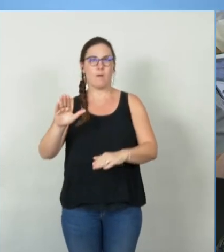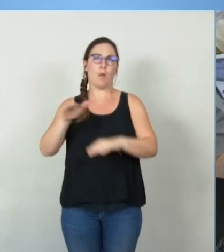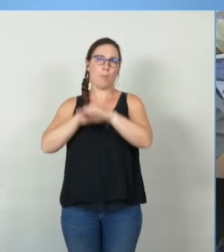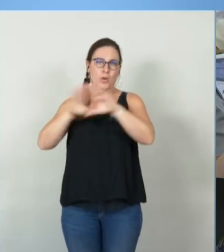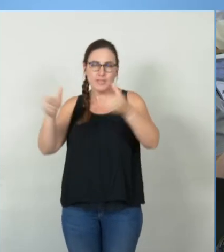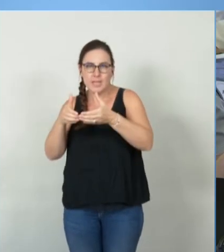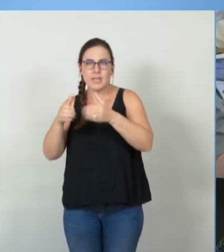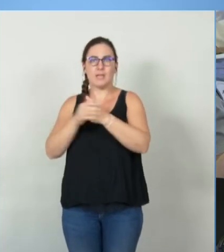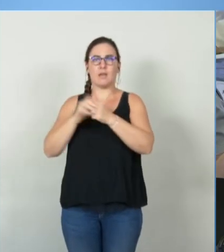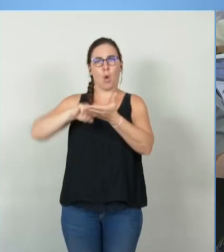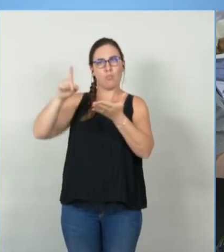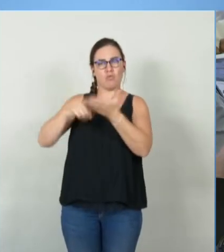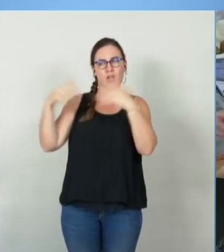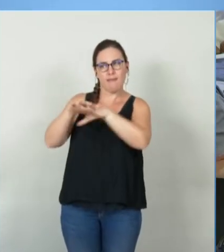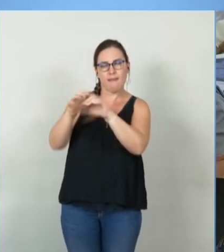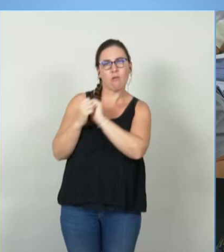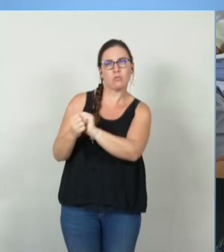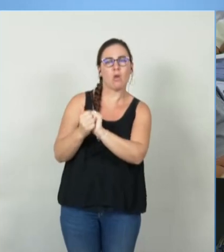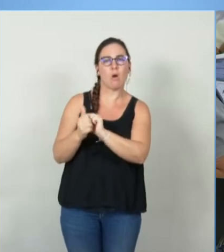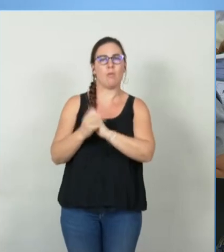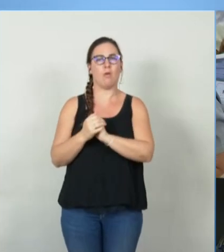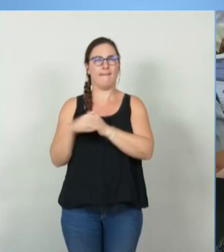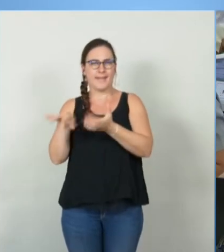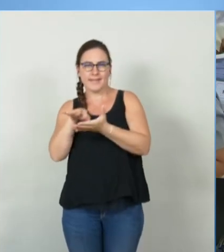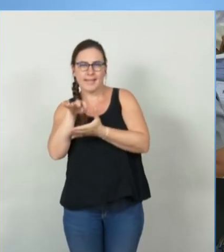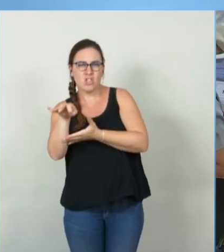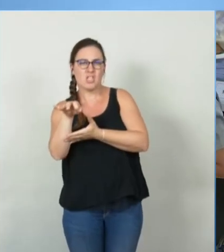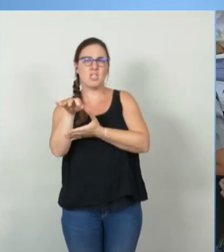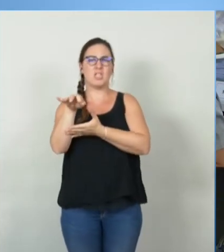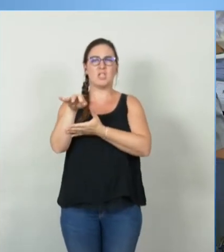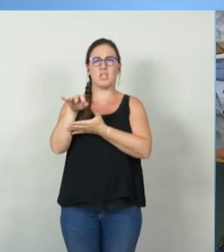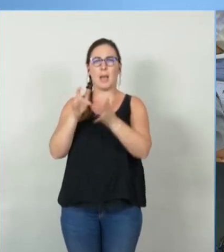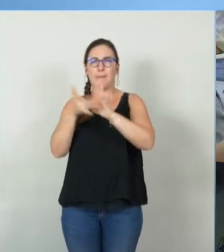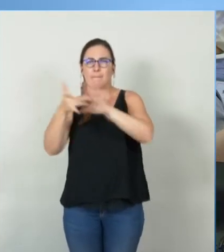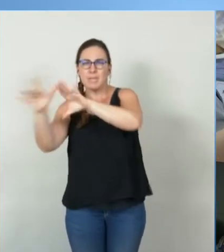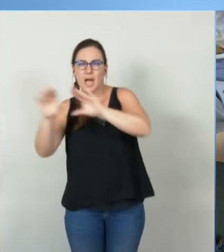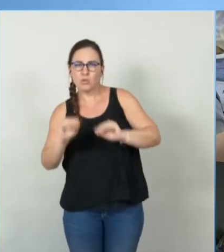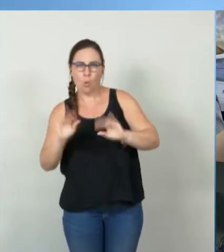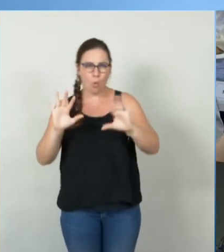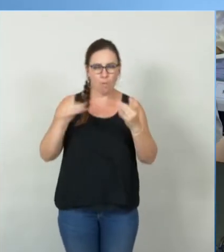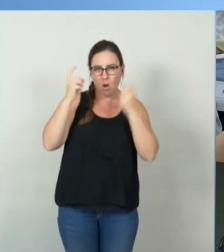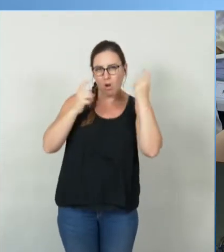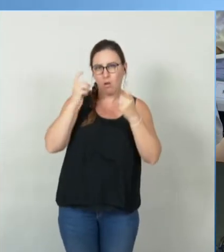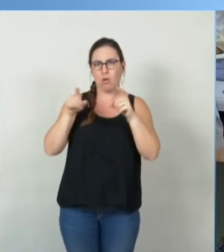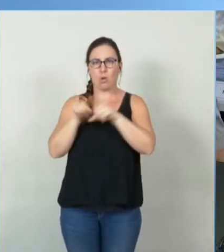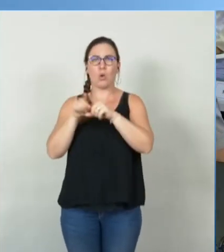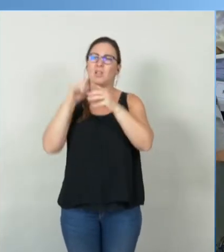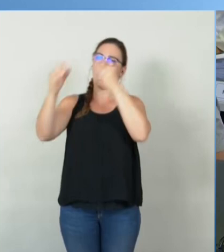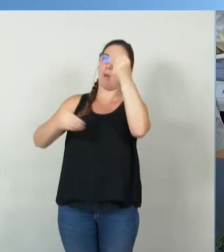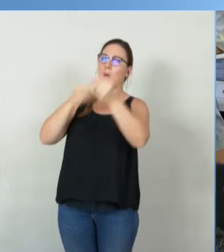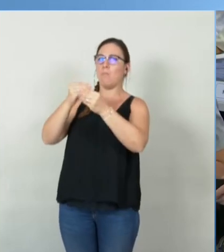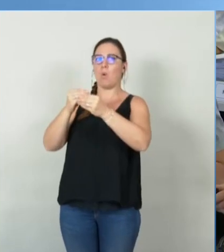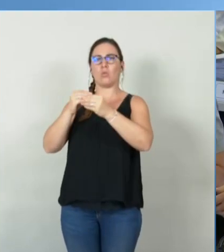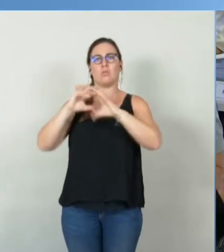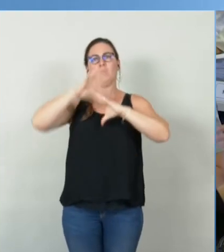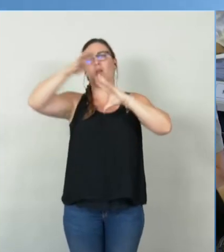de budget commun de stratégie vis-à-vis des migrations vis-à-vis du positionnement du reste du monde face à cette